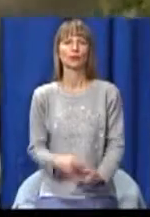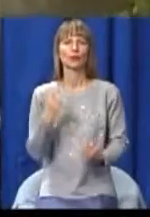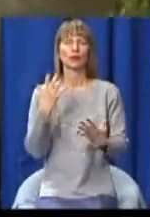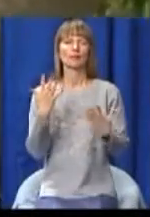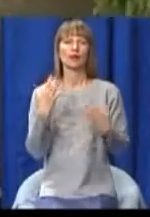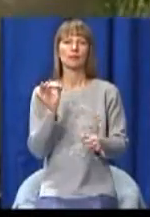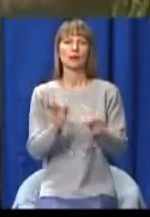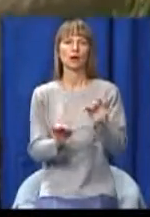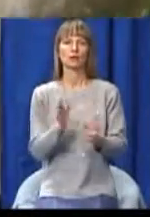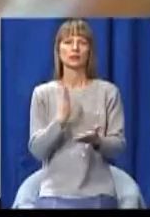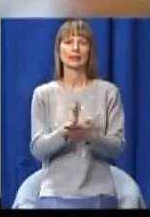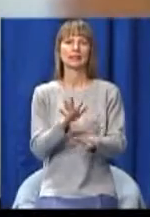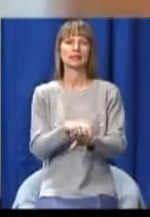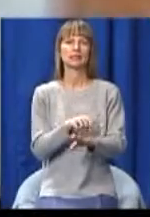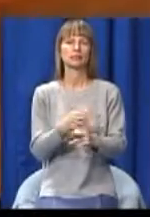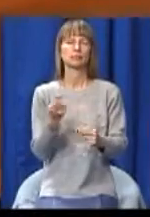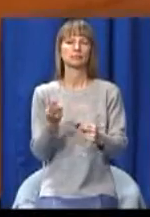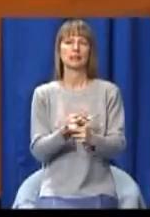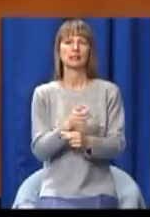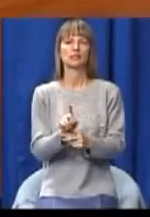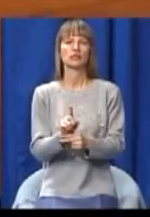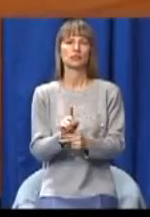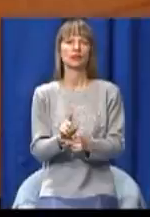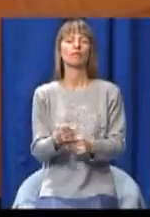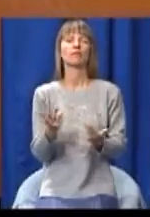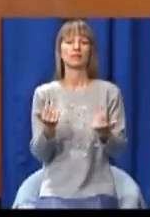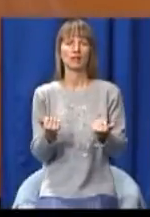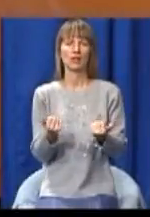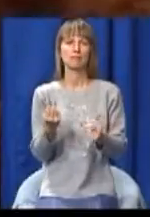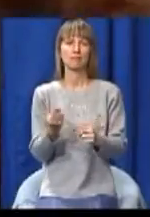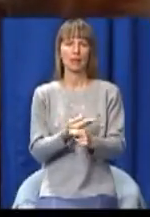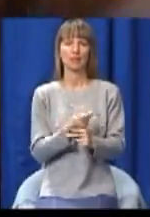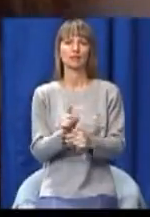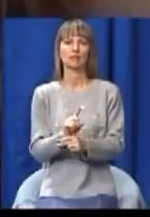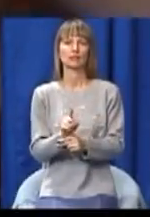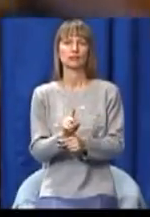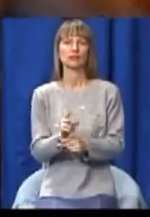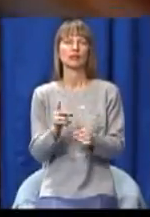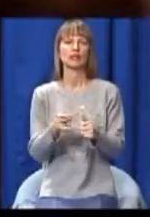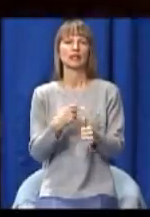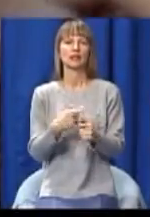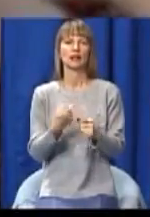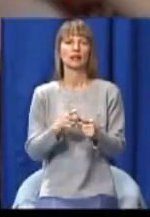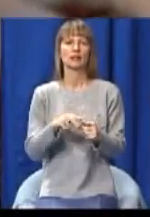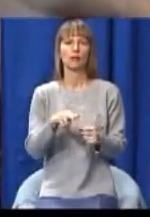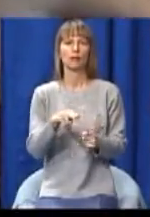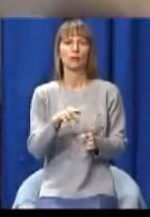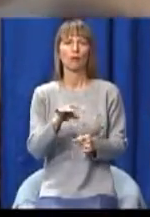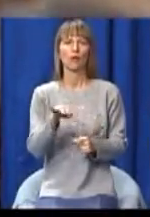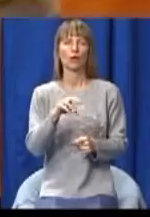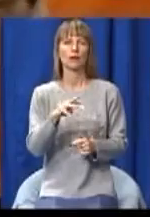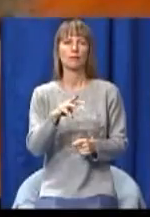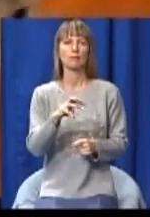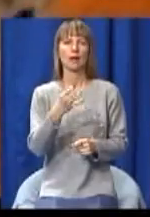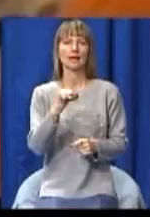Уявляєте, в природі існують кішки без хвостів. Так-так, саме без хвостів. І називається ця порода менська